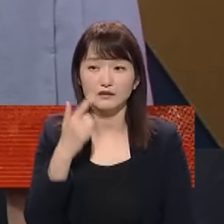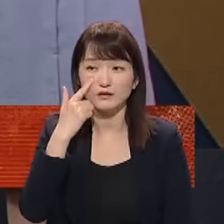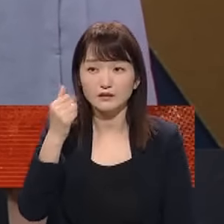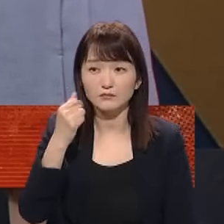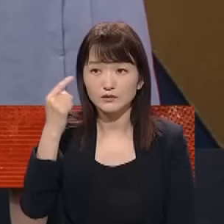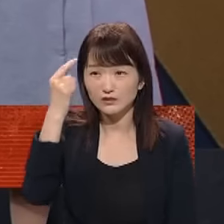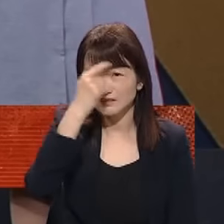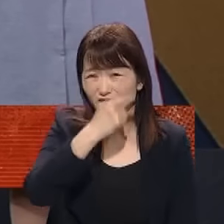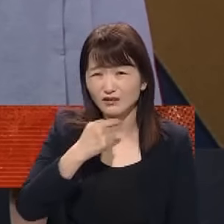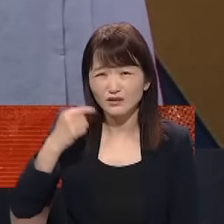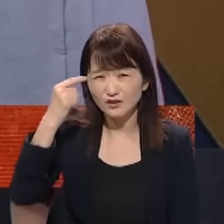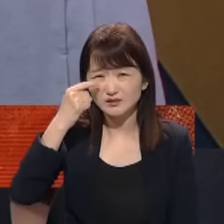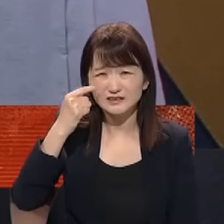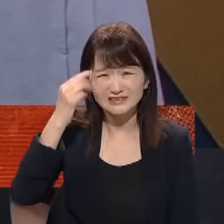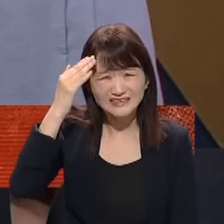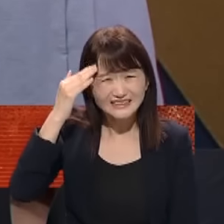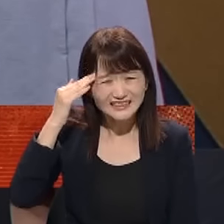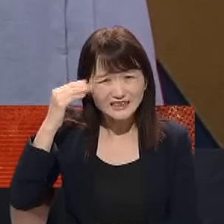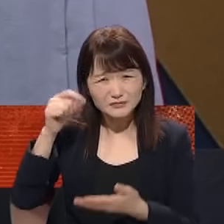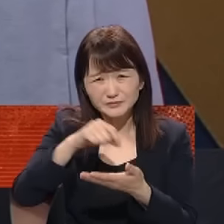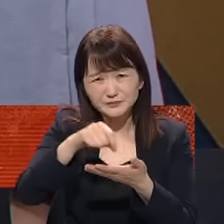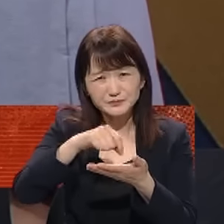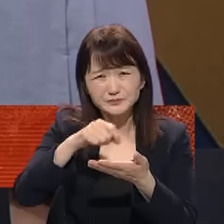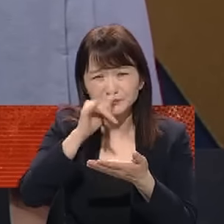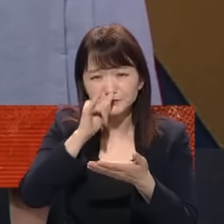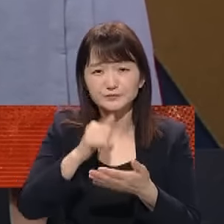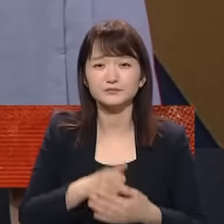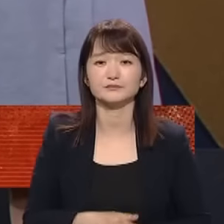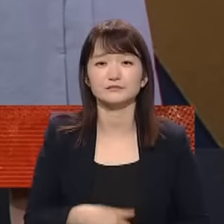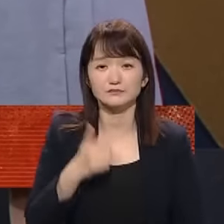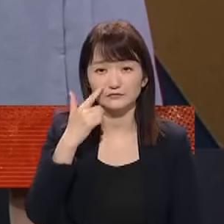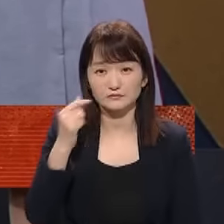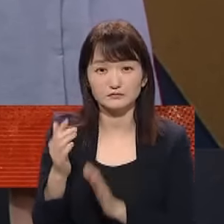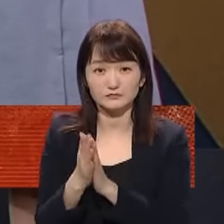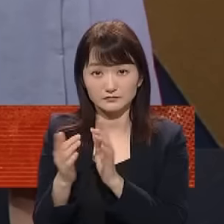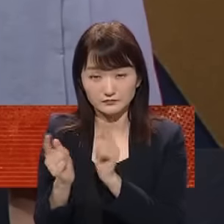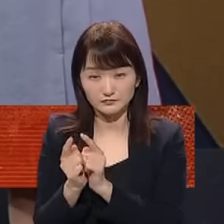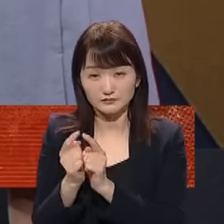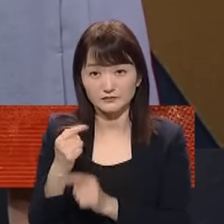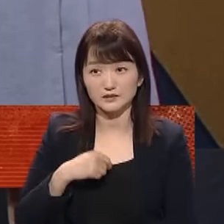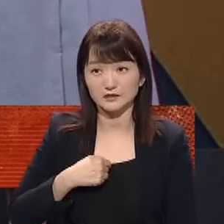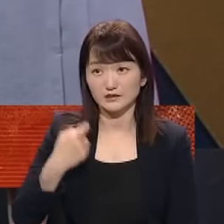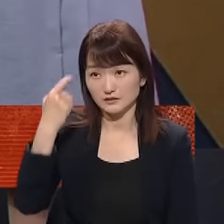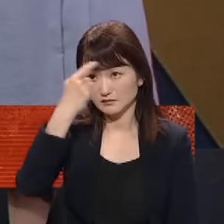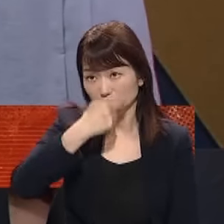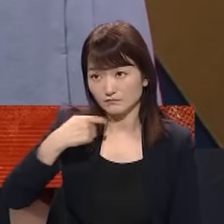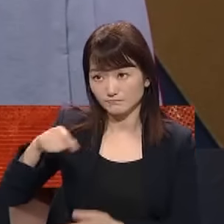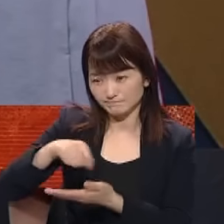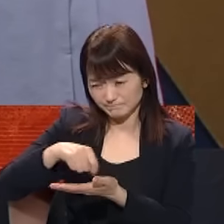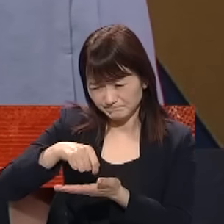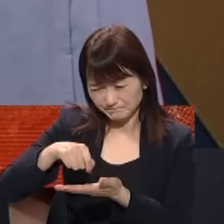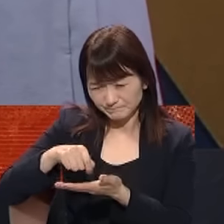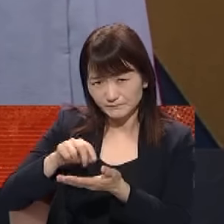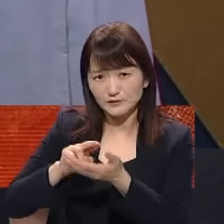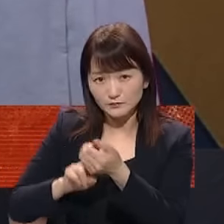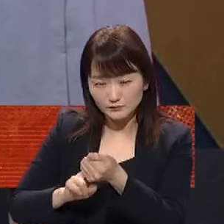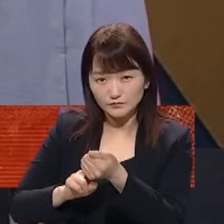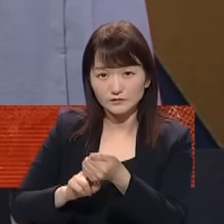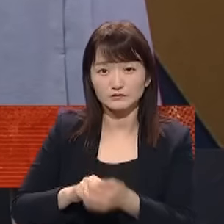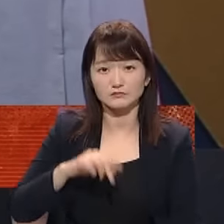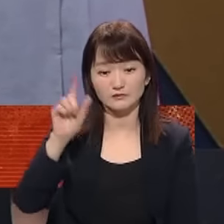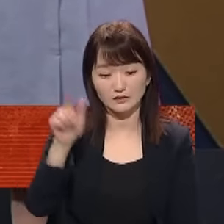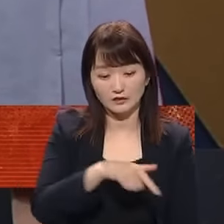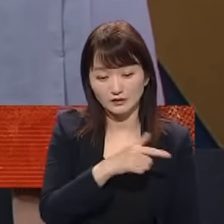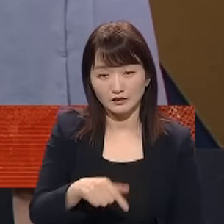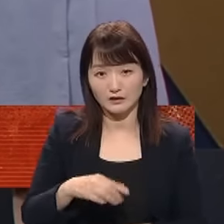아버지의 얼굴에 검은색 매직펜이 칠해져 있습니다. 아버지가 직접 자신의 얼굴만 가린 건데요.